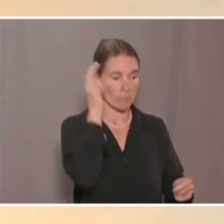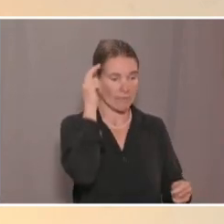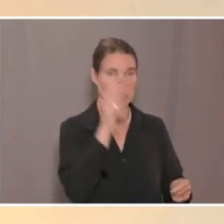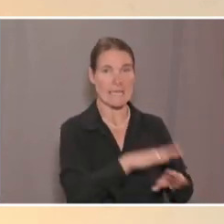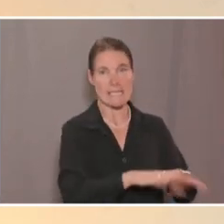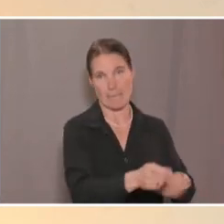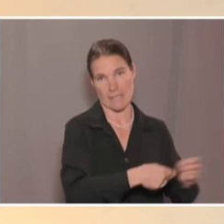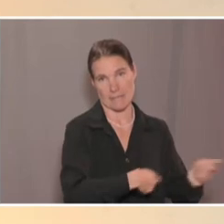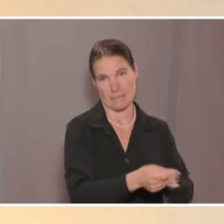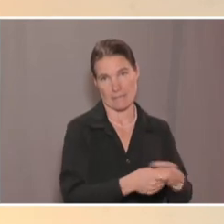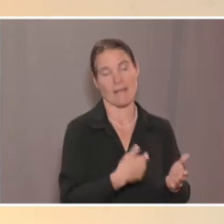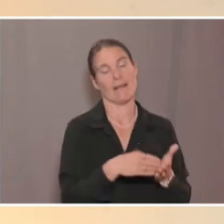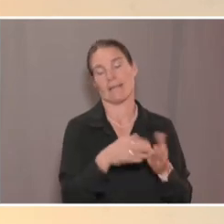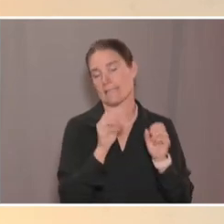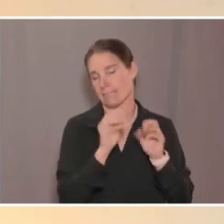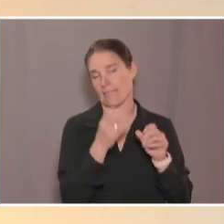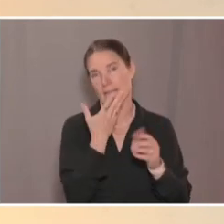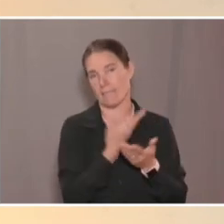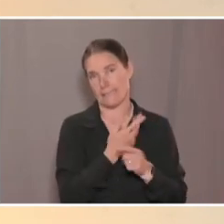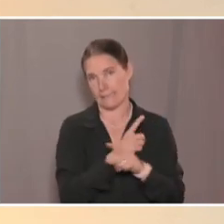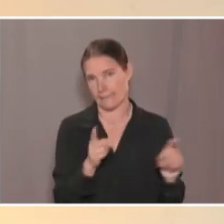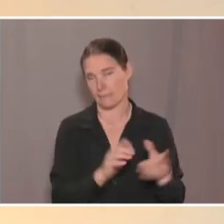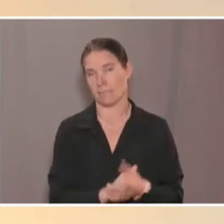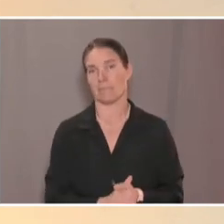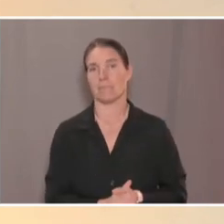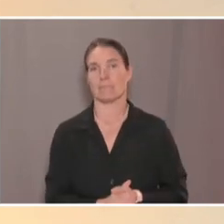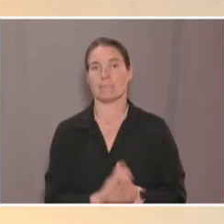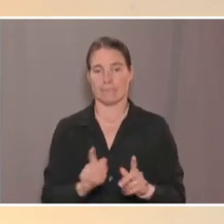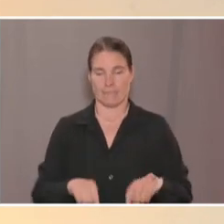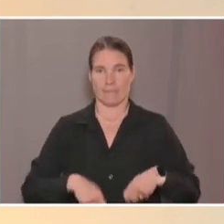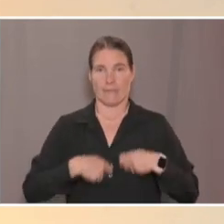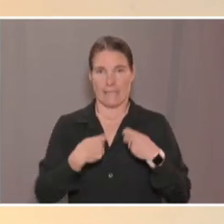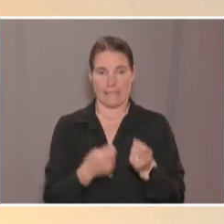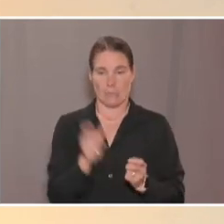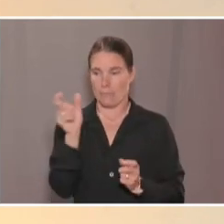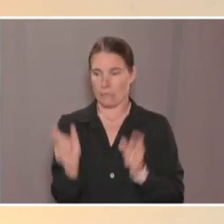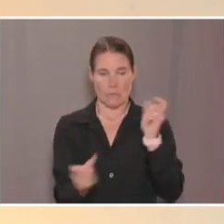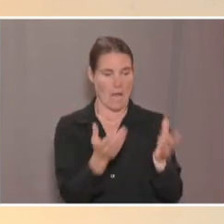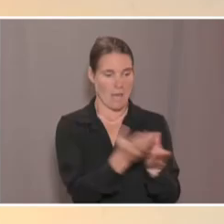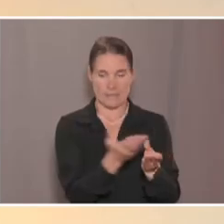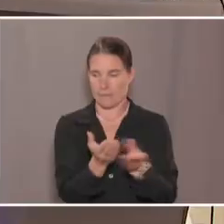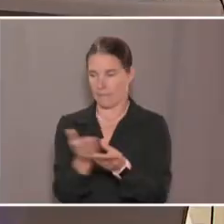das nicht weiter ausführen. Die am Ende ergebnislosen Ermittlungen fanden in die Personalakten beider.